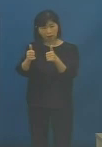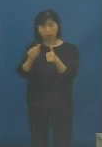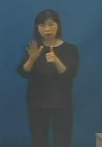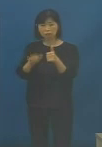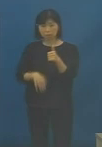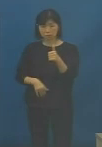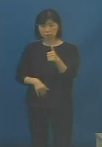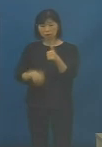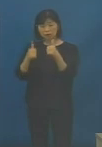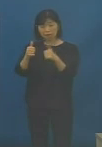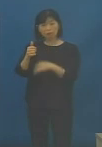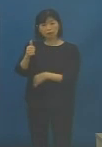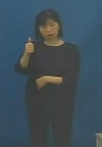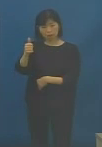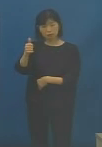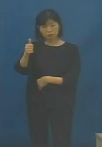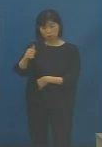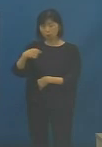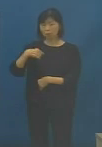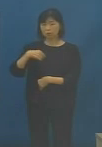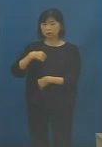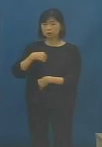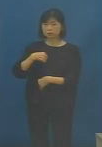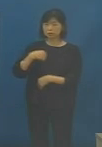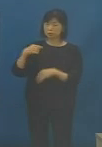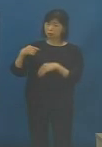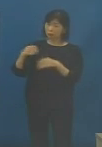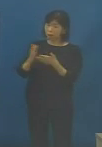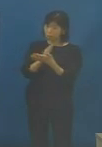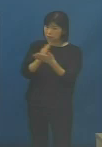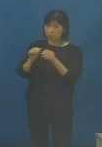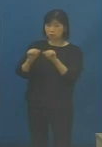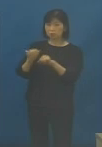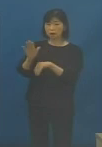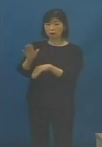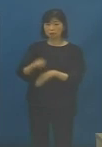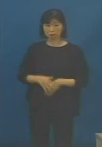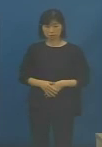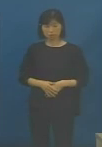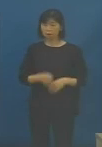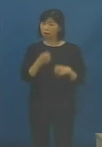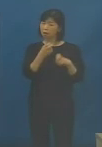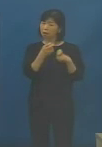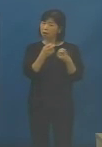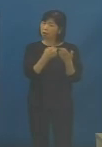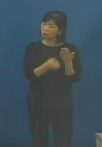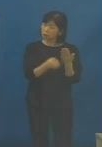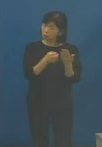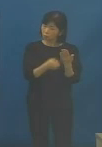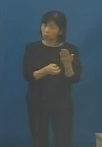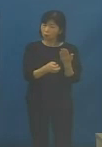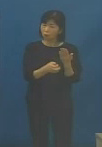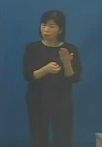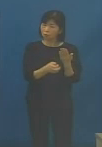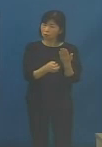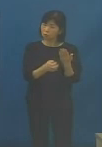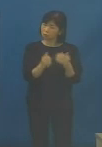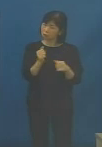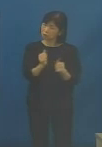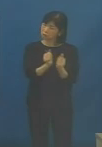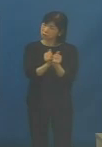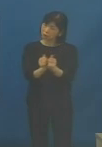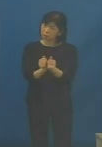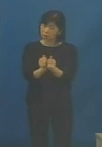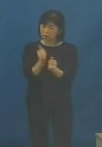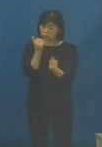心証主義であるというふうに言われています。でただもちろんその刑法の何罪に当たるかどうかというのはそれはみん